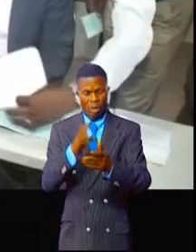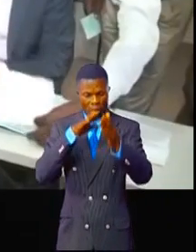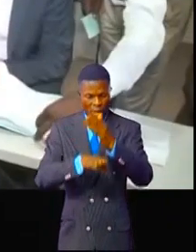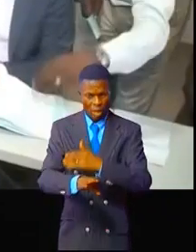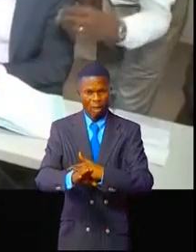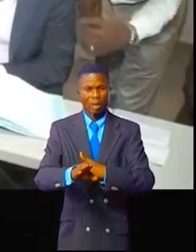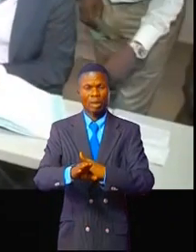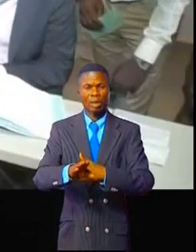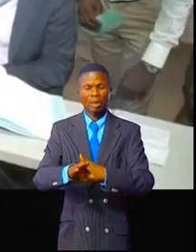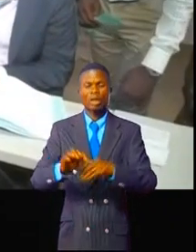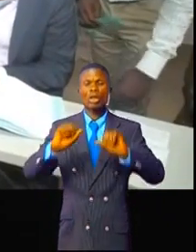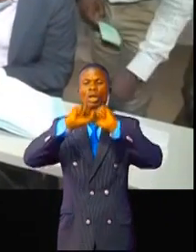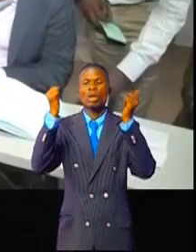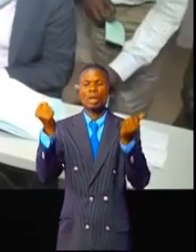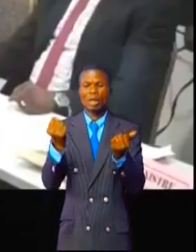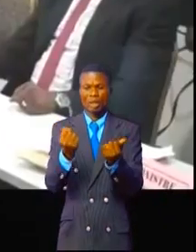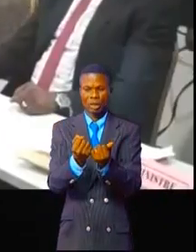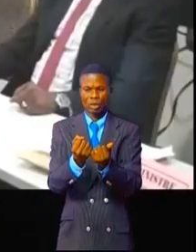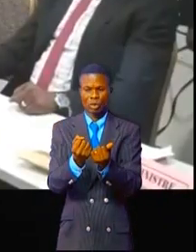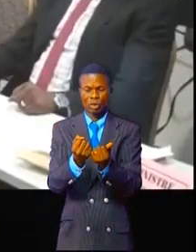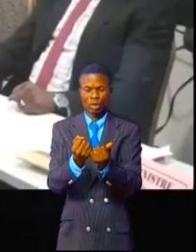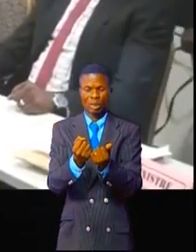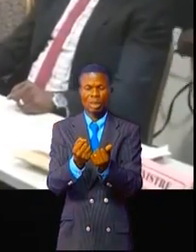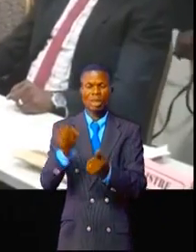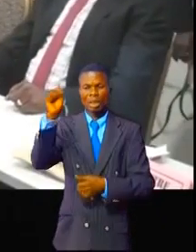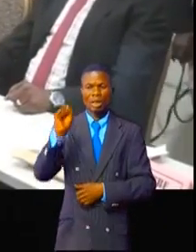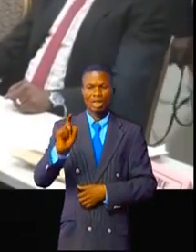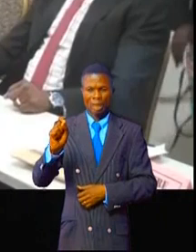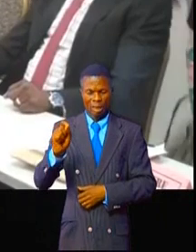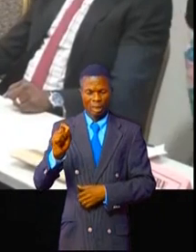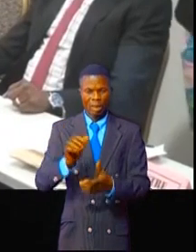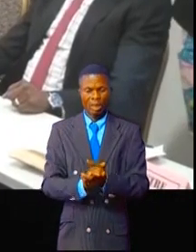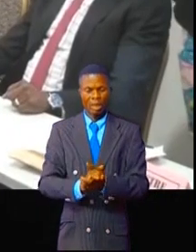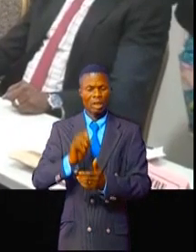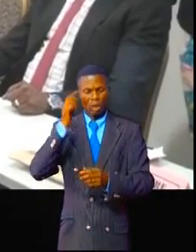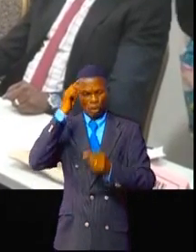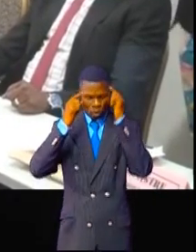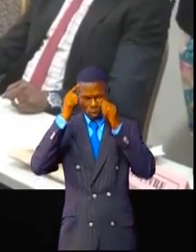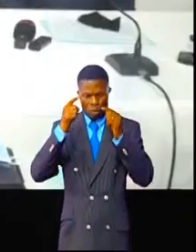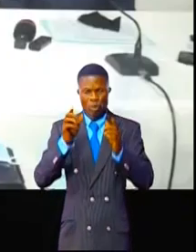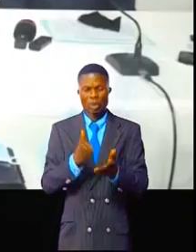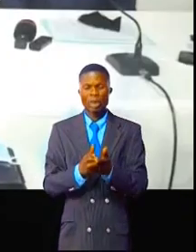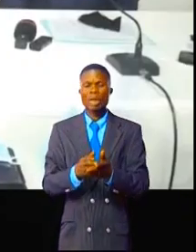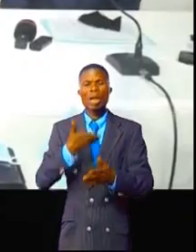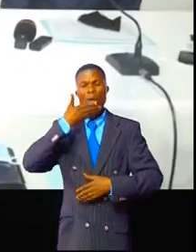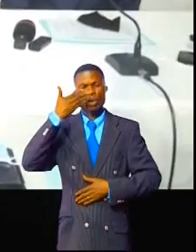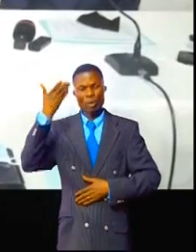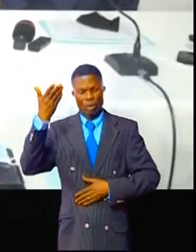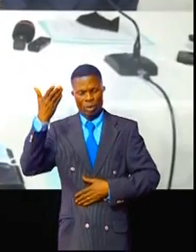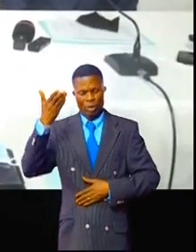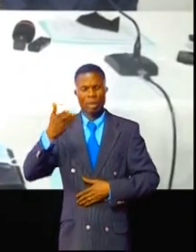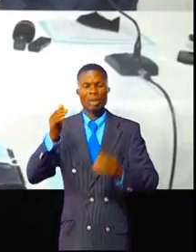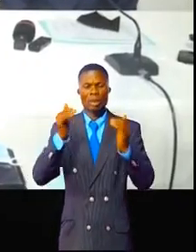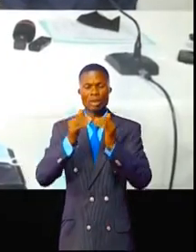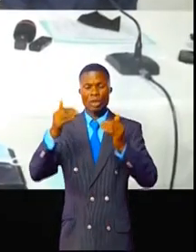la firme juive tôt a investi m sarl juste que ces soucis qui a toujours hanté l'esprit du chef de